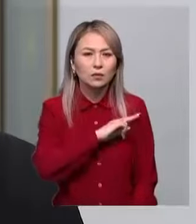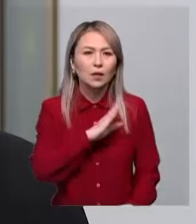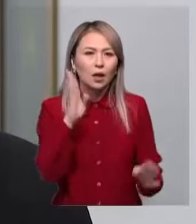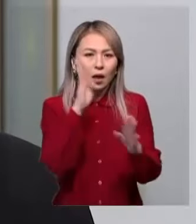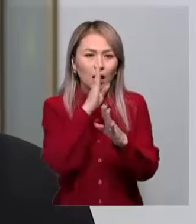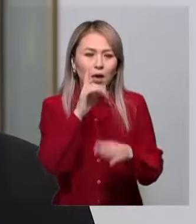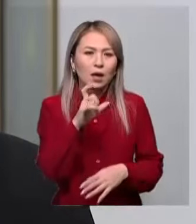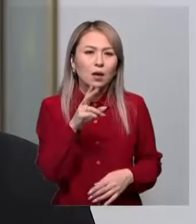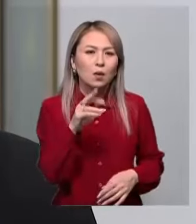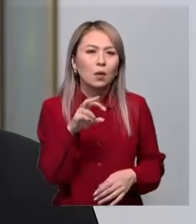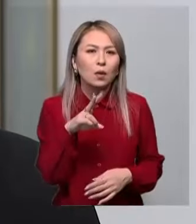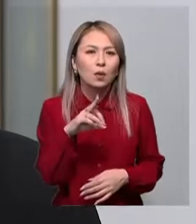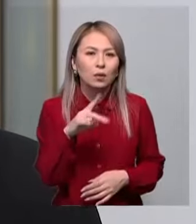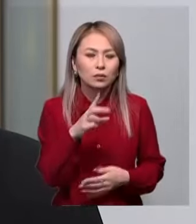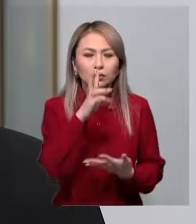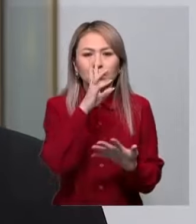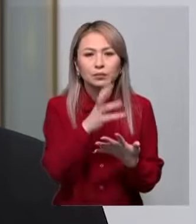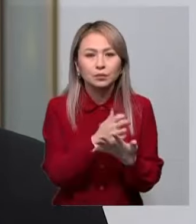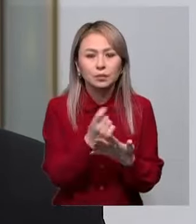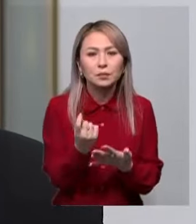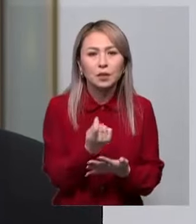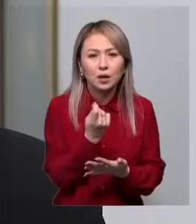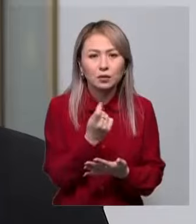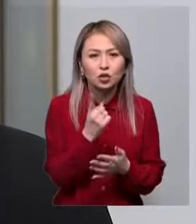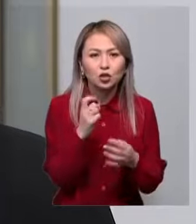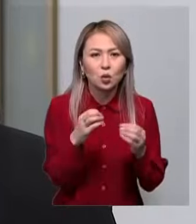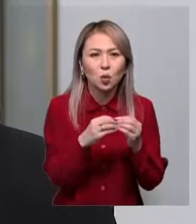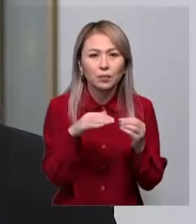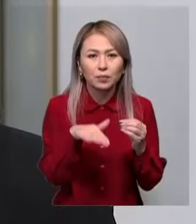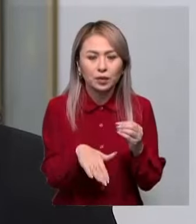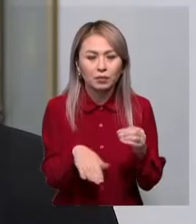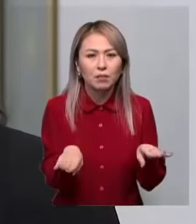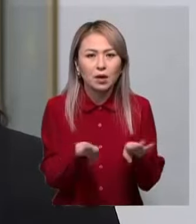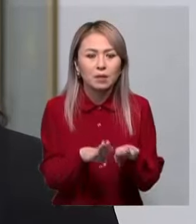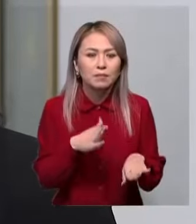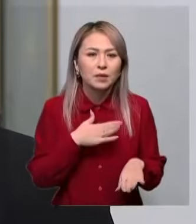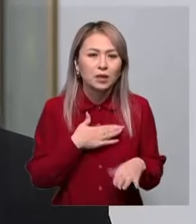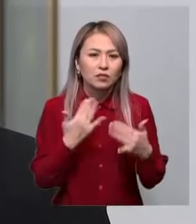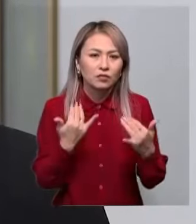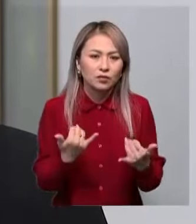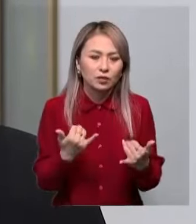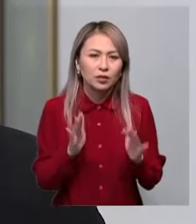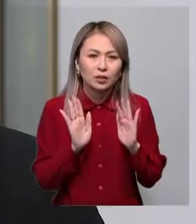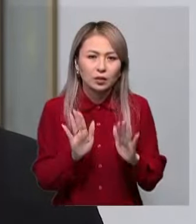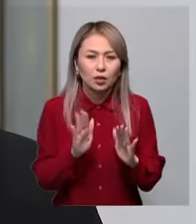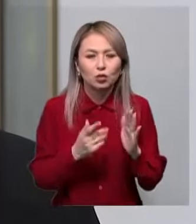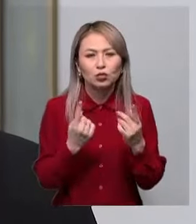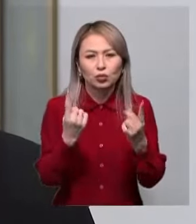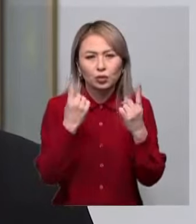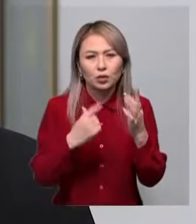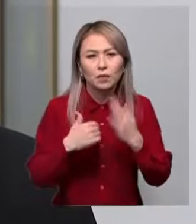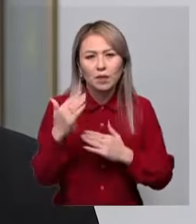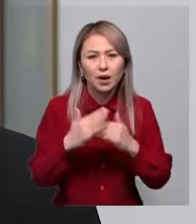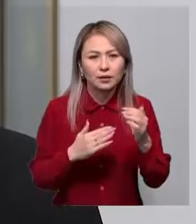экологтын. Я жалақысы аз, 110 мың. Бірақ та мен мына жаққа тек қана үлкен тәжірибе үшін